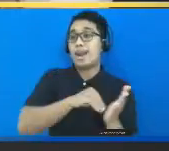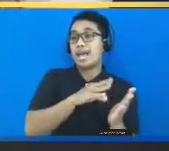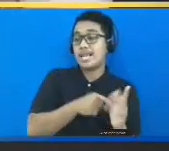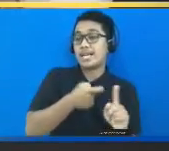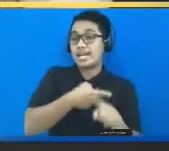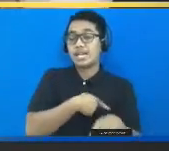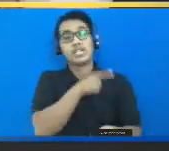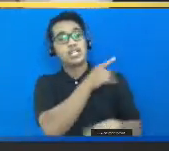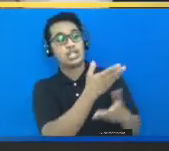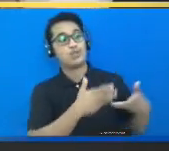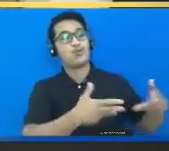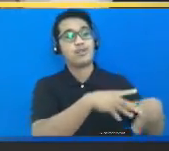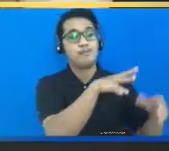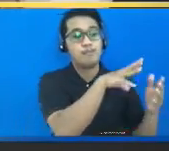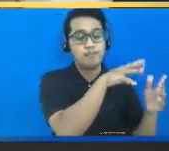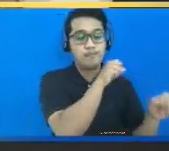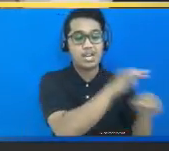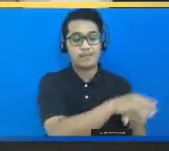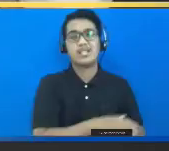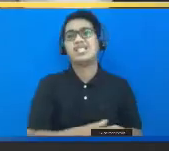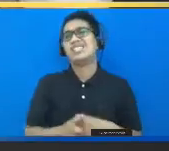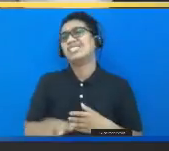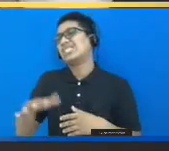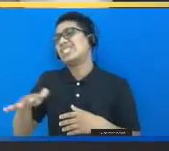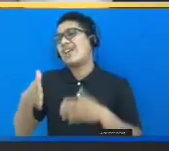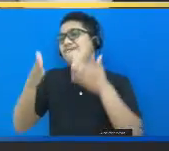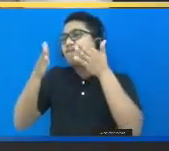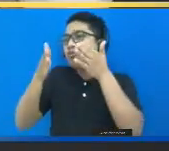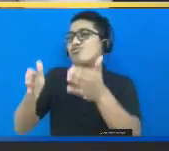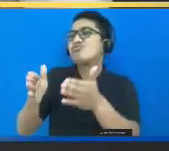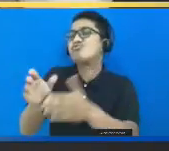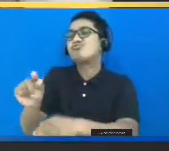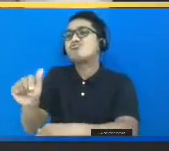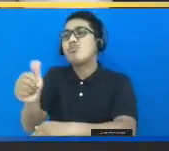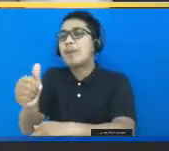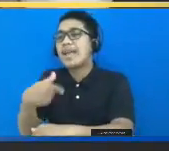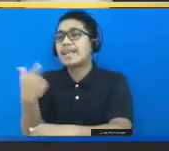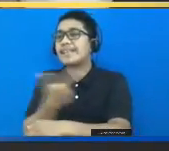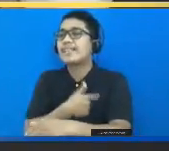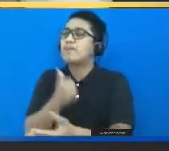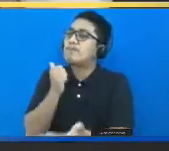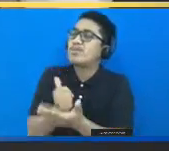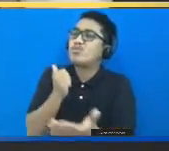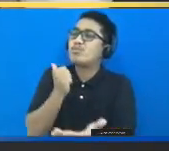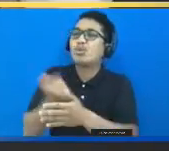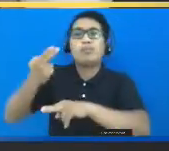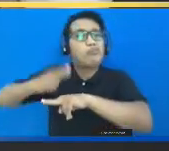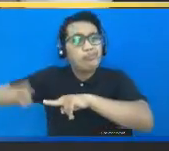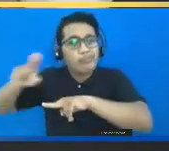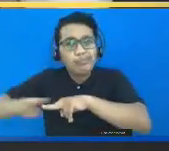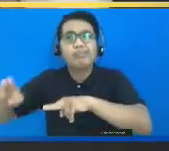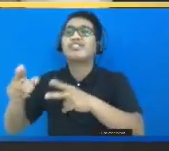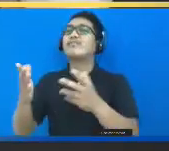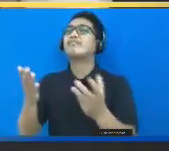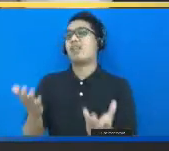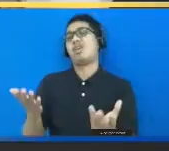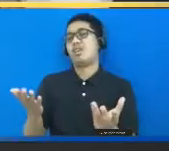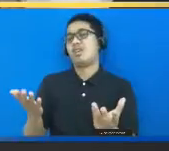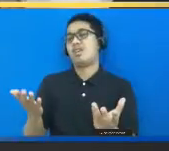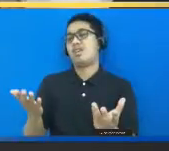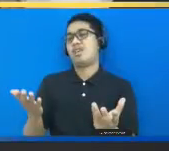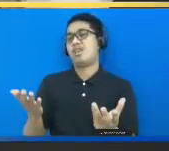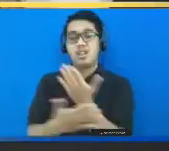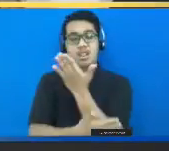kira-kira yang perlu jadi Infocus banget supaya kita bisa benerin cover secara bangsa